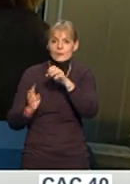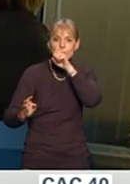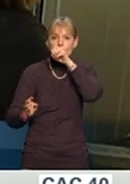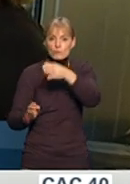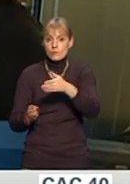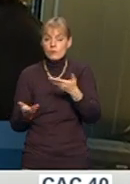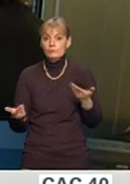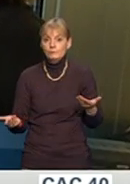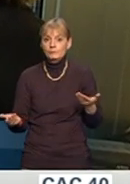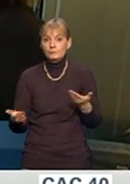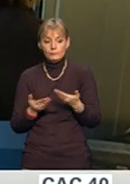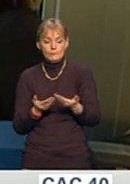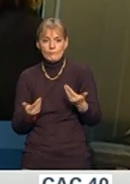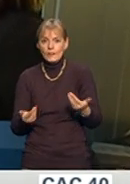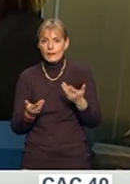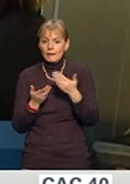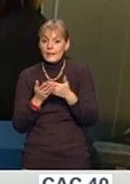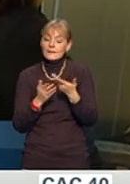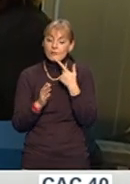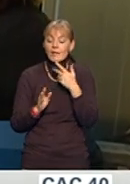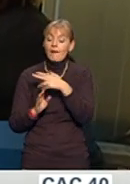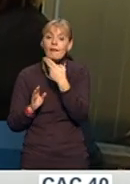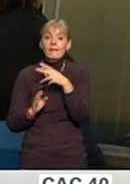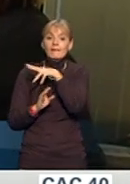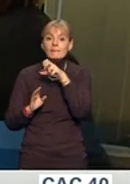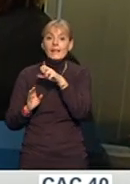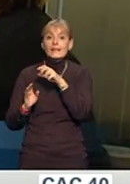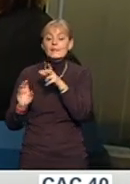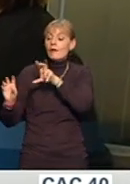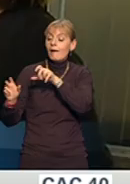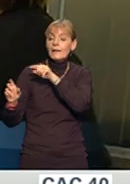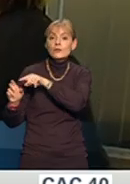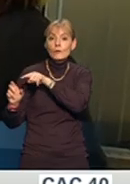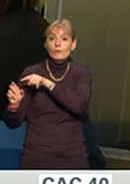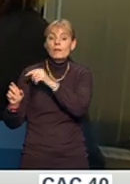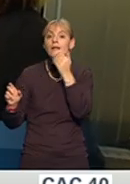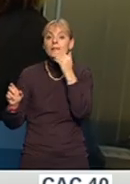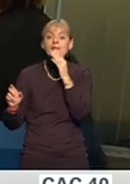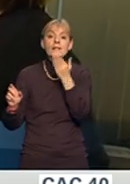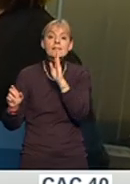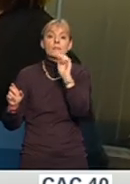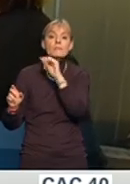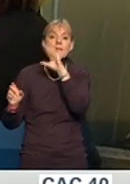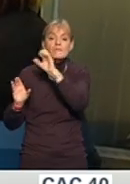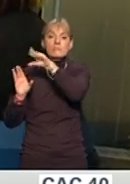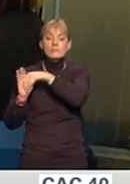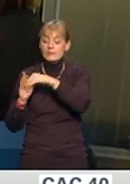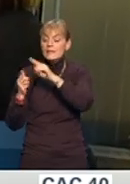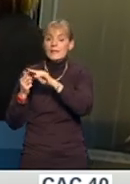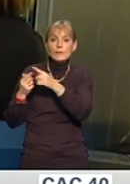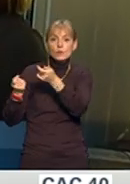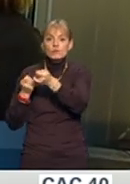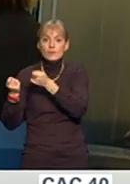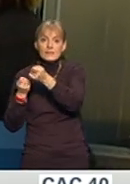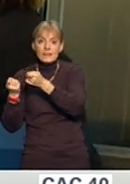Veil, notamment, qui préside le groupe Next Radio. Alors Next Radio, c'est notamment BFM TV et BFM Business, mais c'est